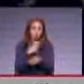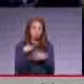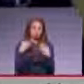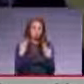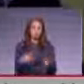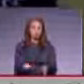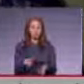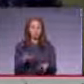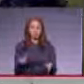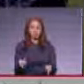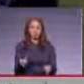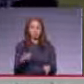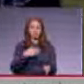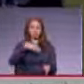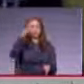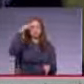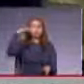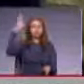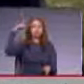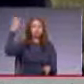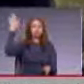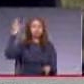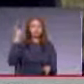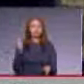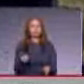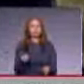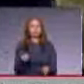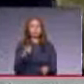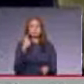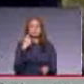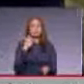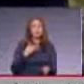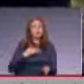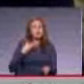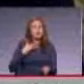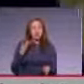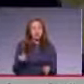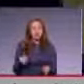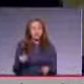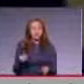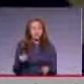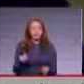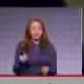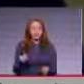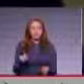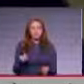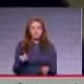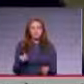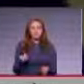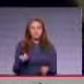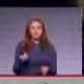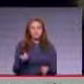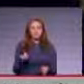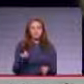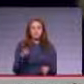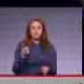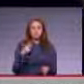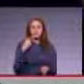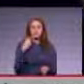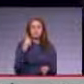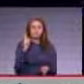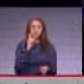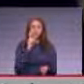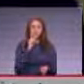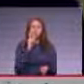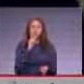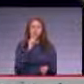احسن تربيه احسن تربيه. انت عندك كام؟ انت عندك كام؟ انا عندي في العدو 2 ايتام، امهم ماتت